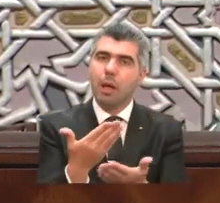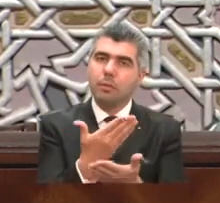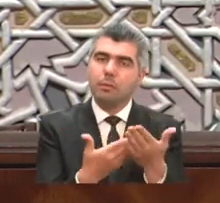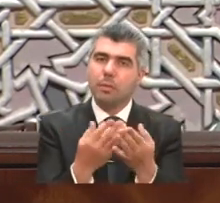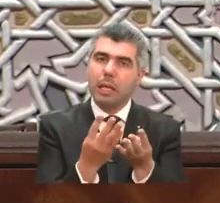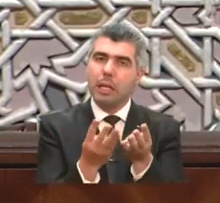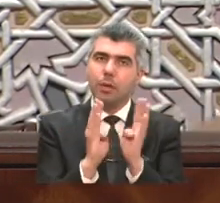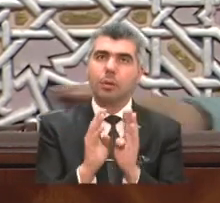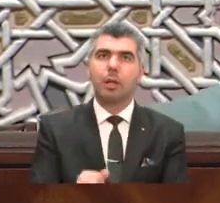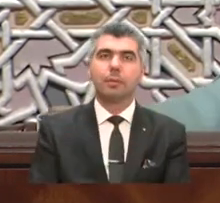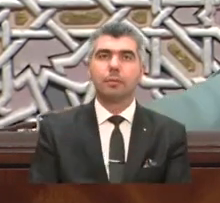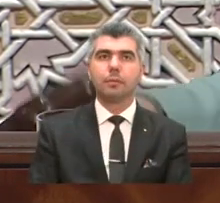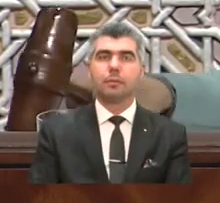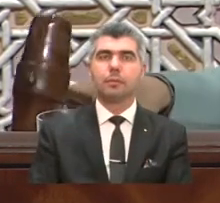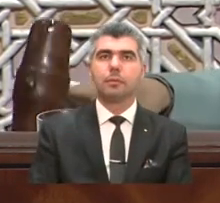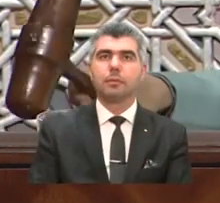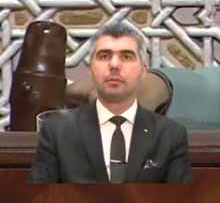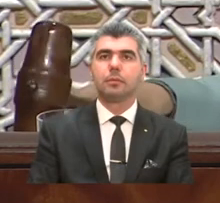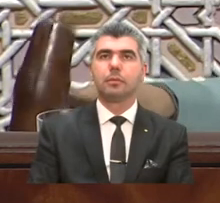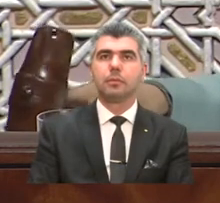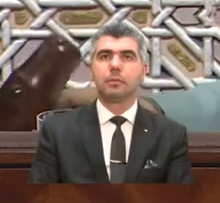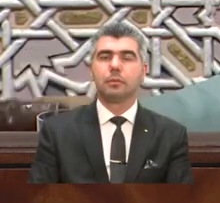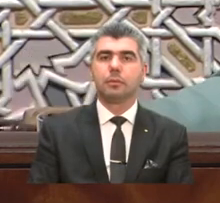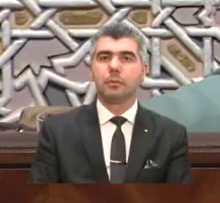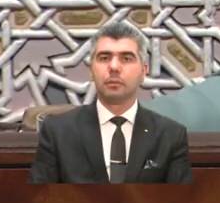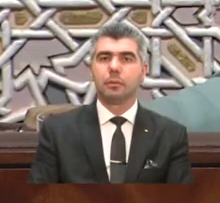اللجنه. من فضلك السيد رئيس. لا ما تتحملش السيد رئيس.